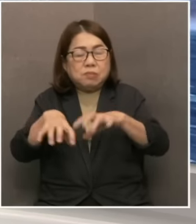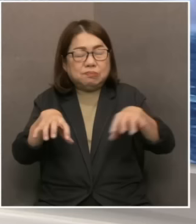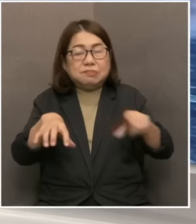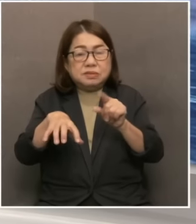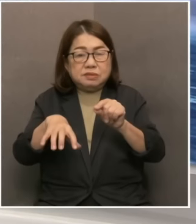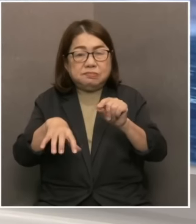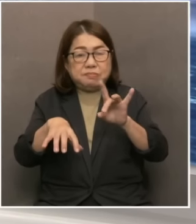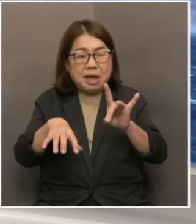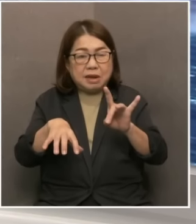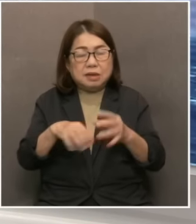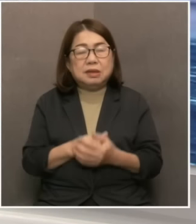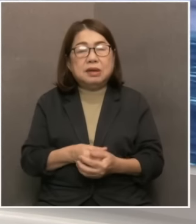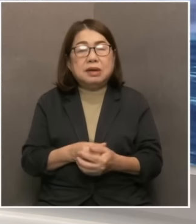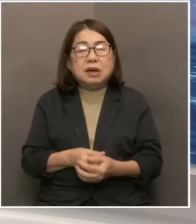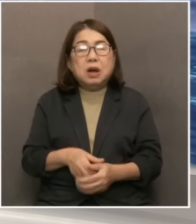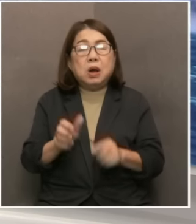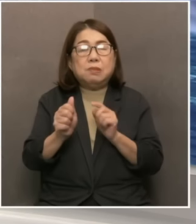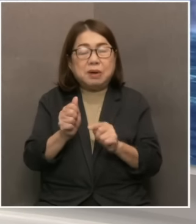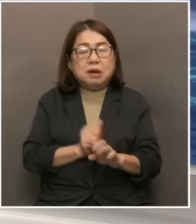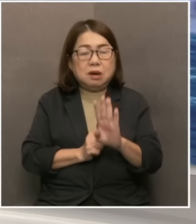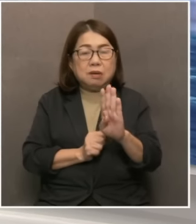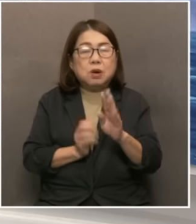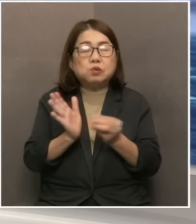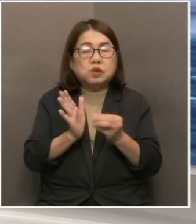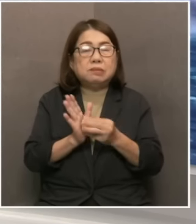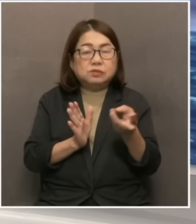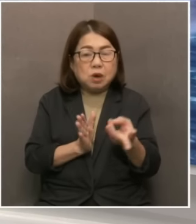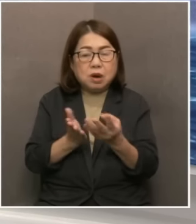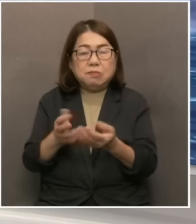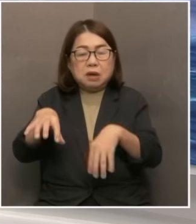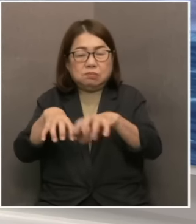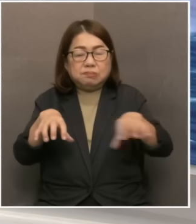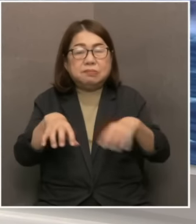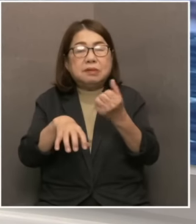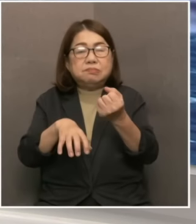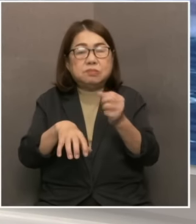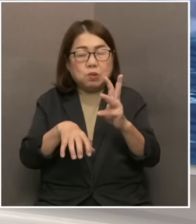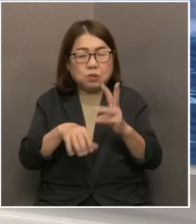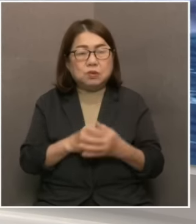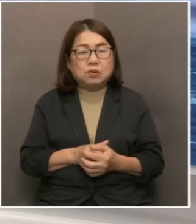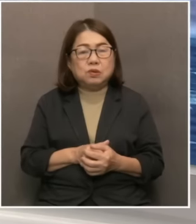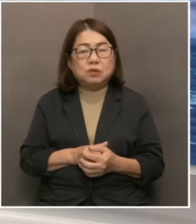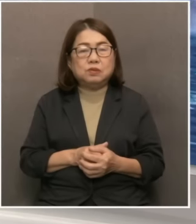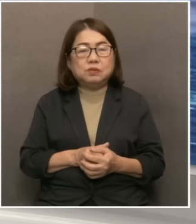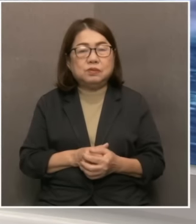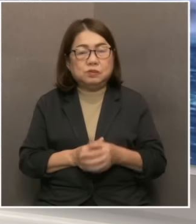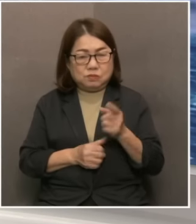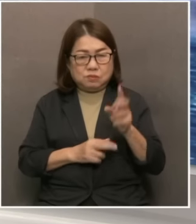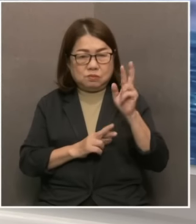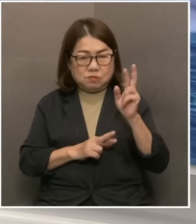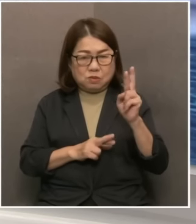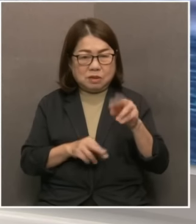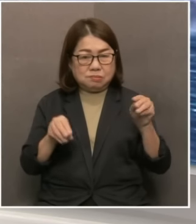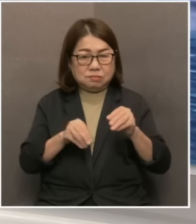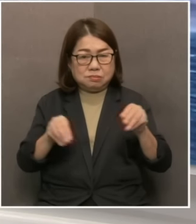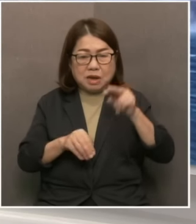และท่าเตียนส่วนเขตบางกอกน้อยนะคะก็จะมี 16ครัวเรือนนะคะที่บริเวณดุสิตนิมิตใหม่ที่ต้องเฝ้าระวังน้ำท่วม